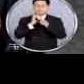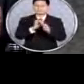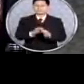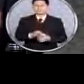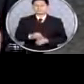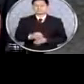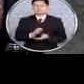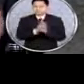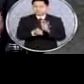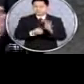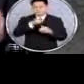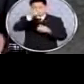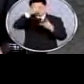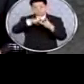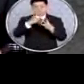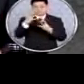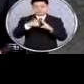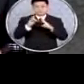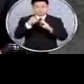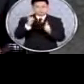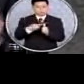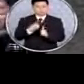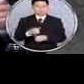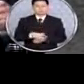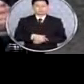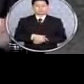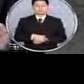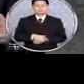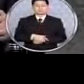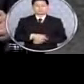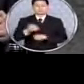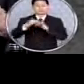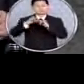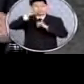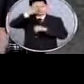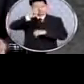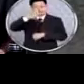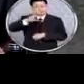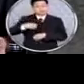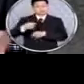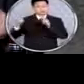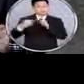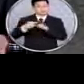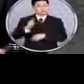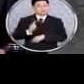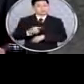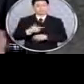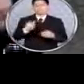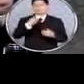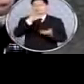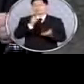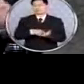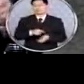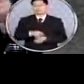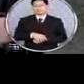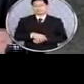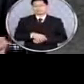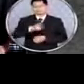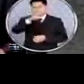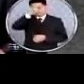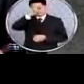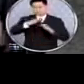的成为亚洲四小龙之首。我之所以跟民进党的陈水扁见面，非常简单，就是消